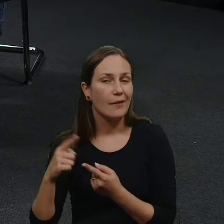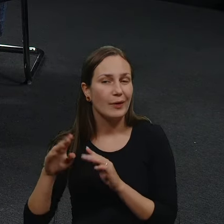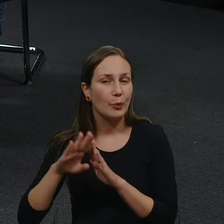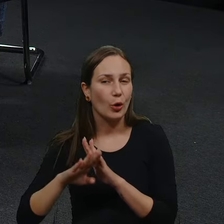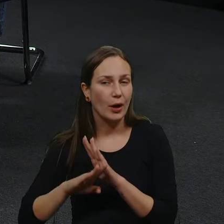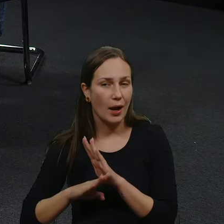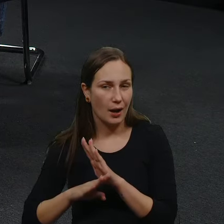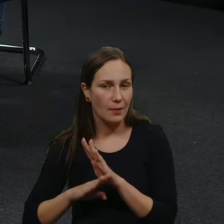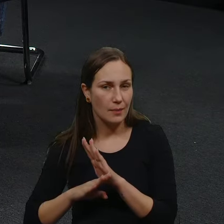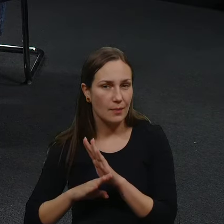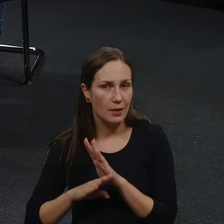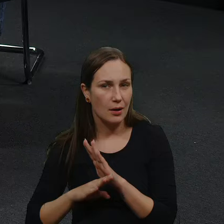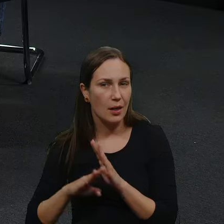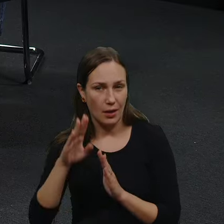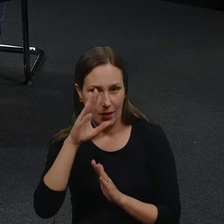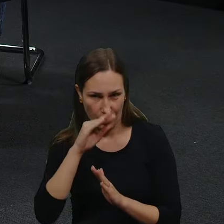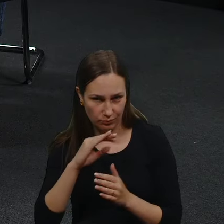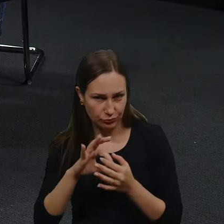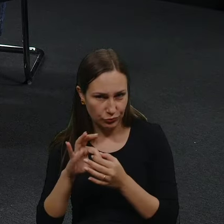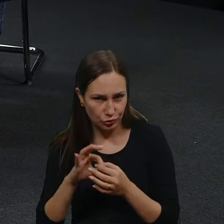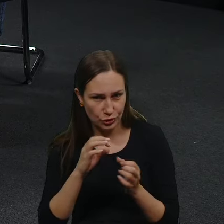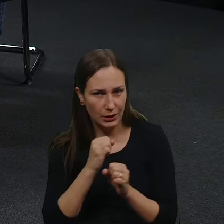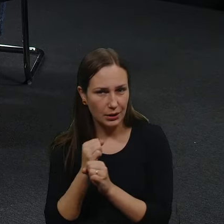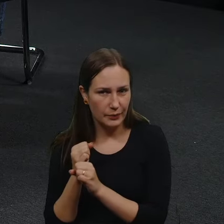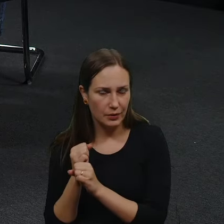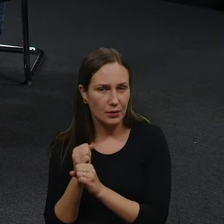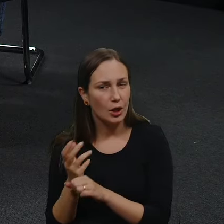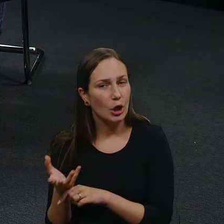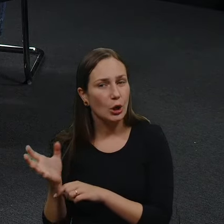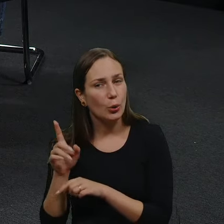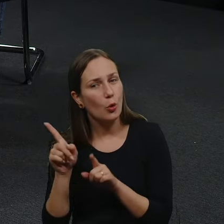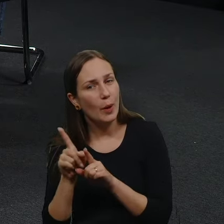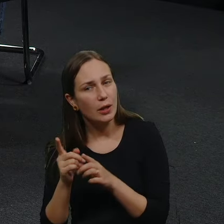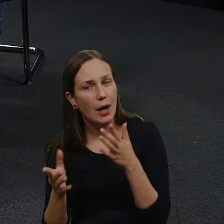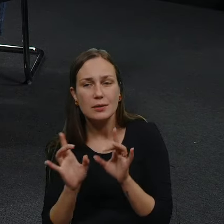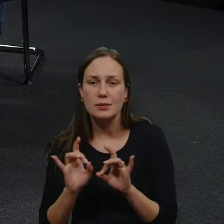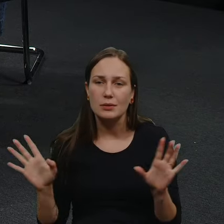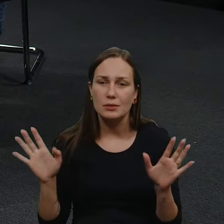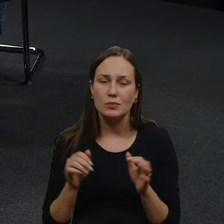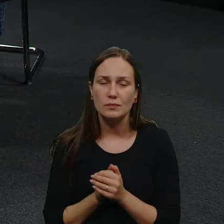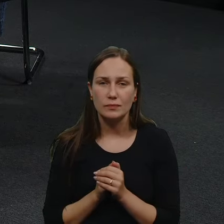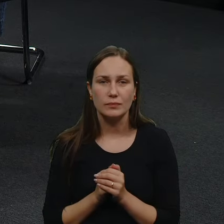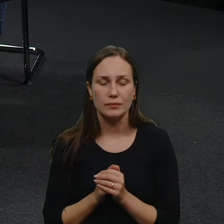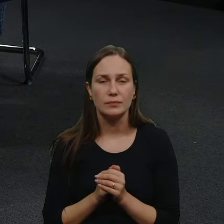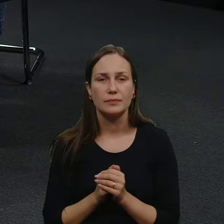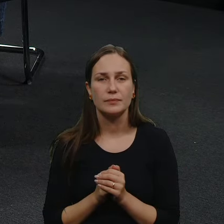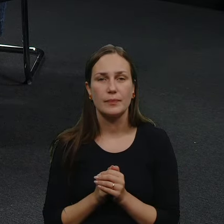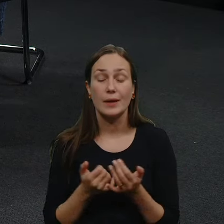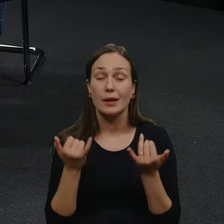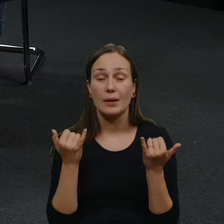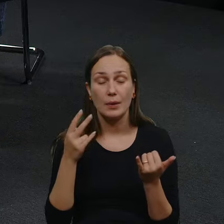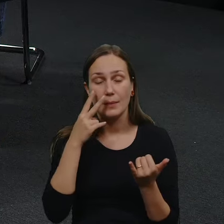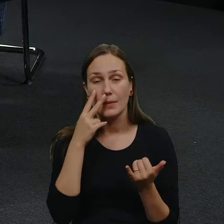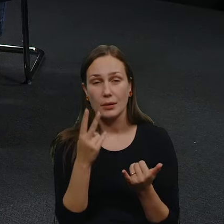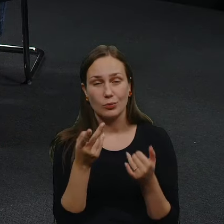programinės nuostatas, čia įmanomas toks derinys? Ko matytumėt daugiau, panašumų ar skirtumų? Žinot, šiuo metu aš tai